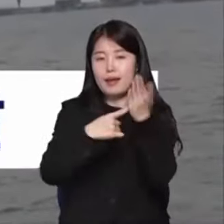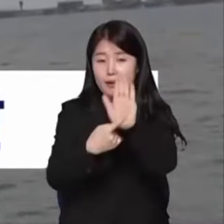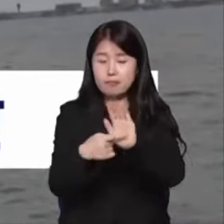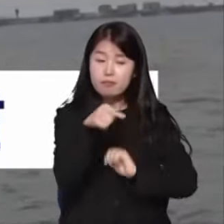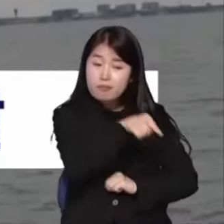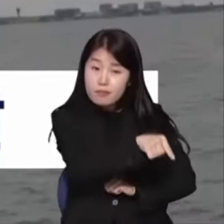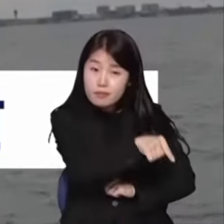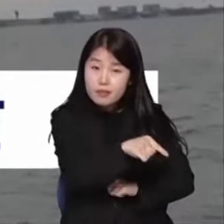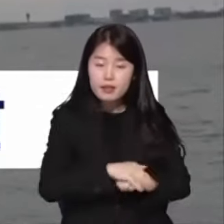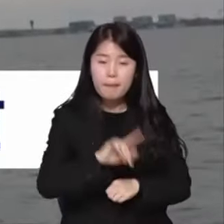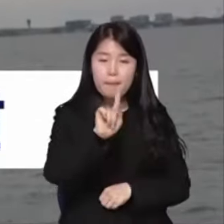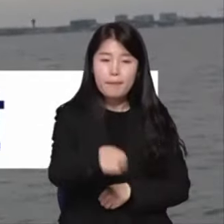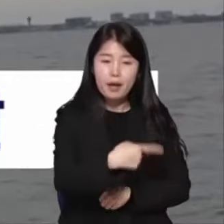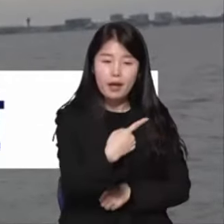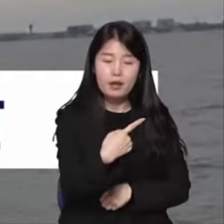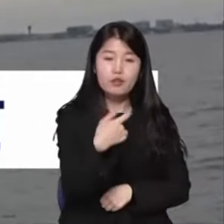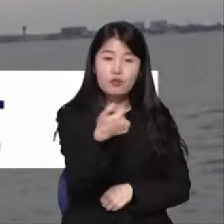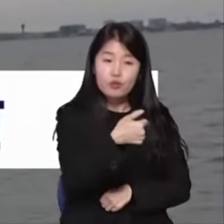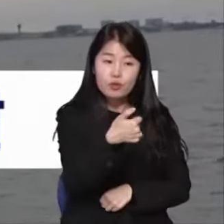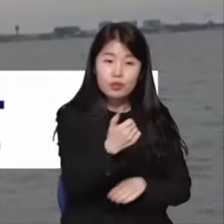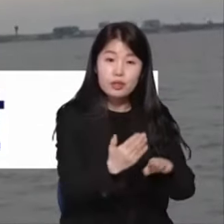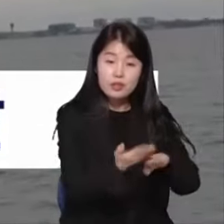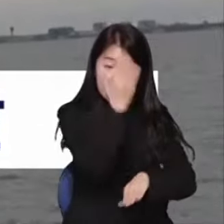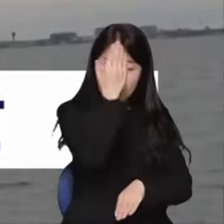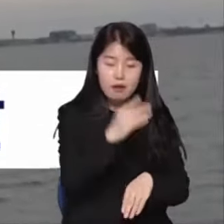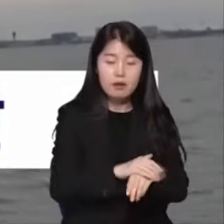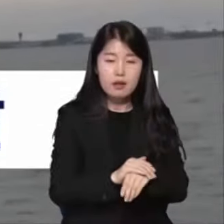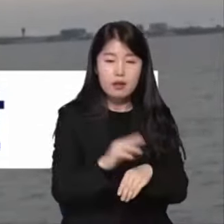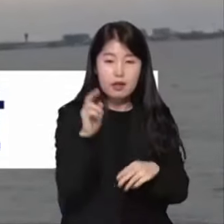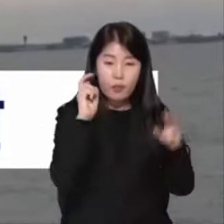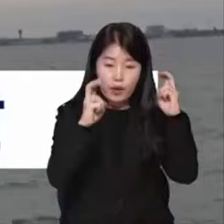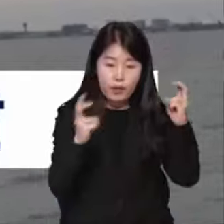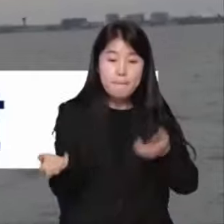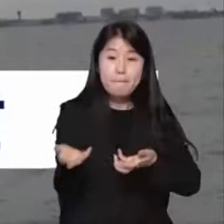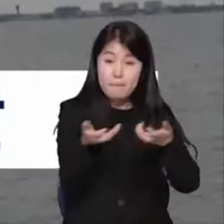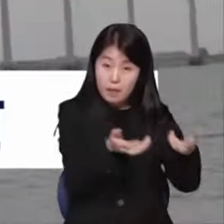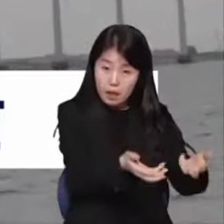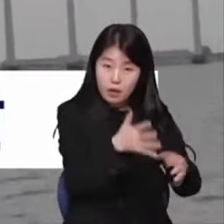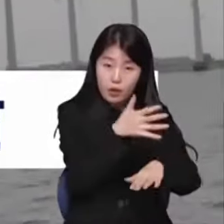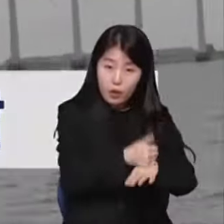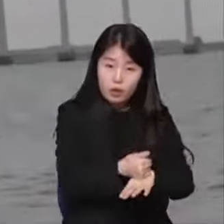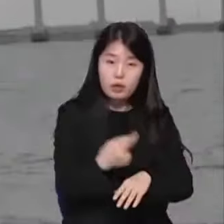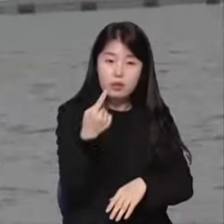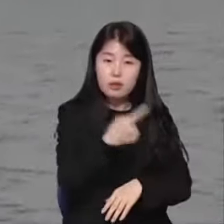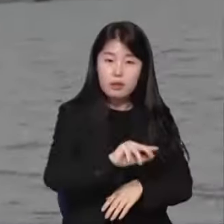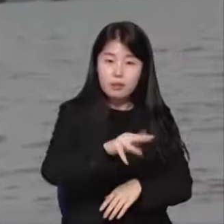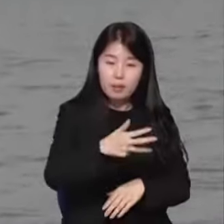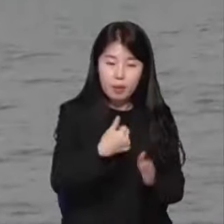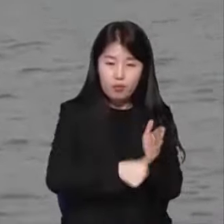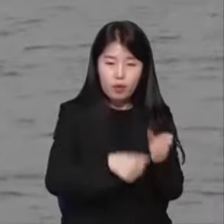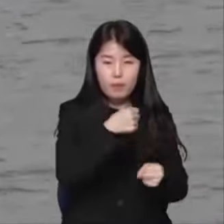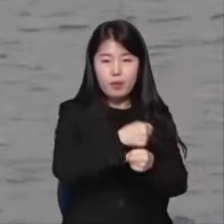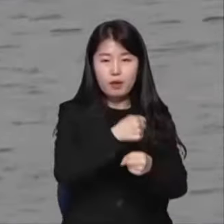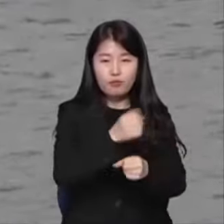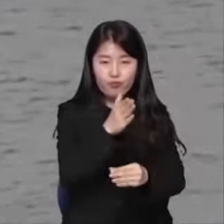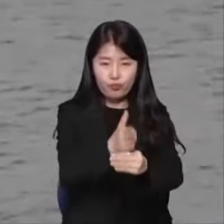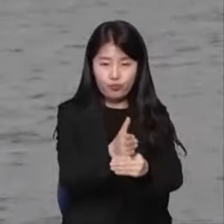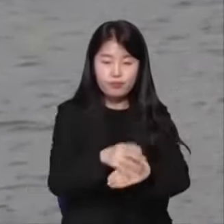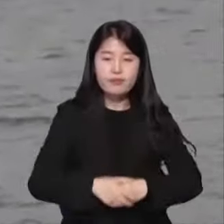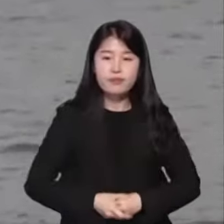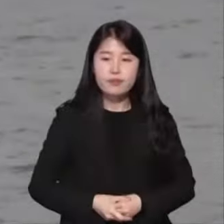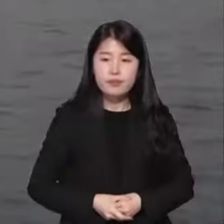오덴세항에는 150개가 넘는 해상풍력 기업이 입주해 1,800여 종이 넘는 해상풍력 부품 기자재를 생산하고